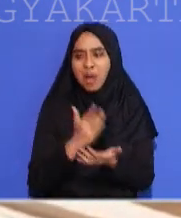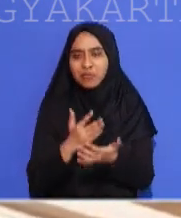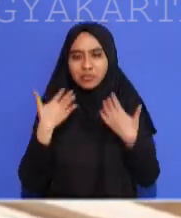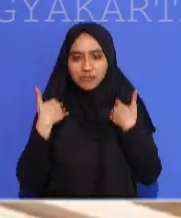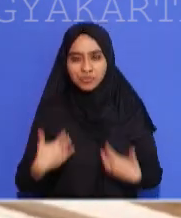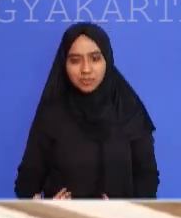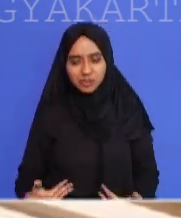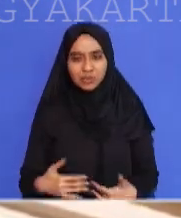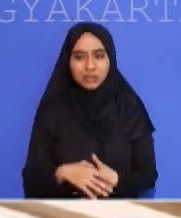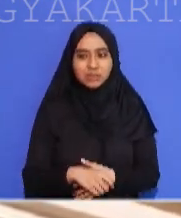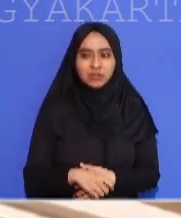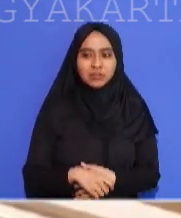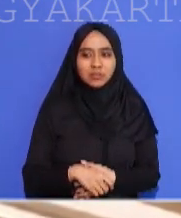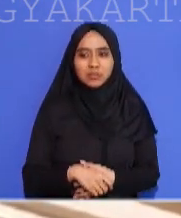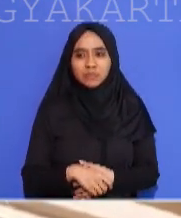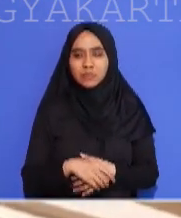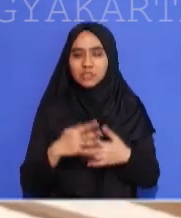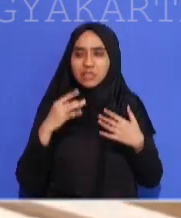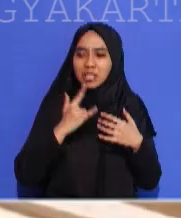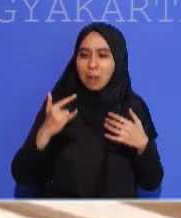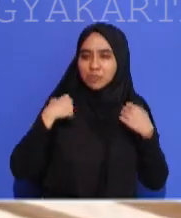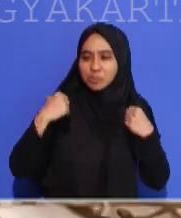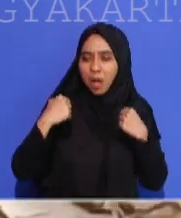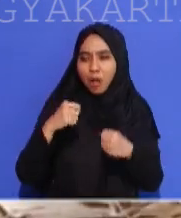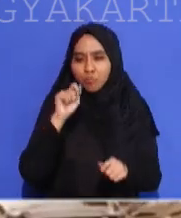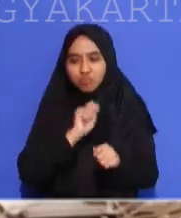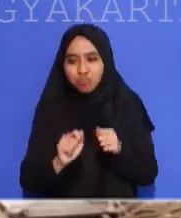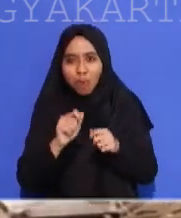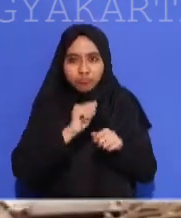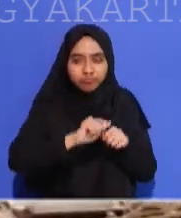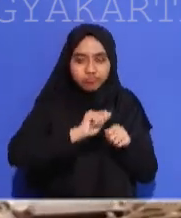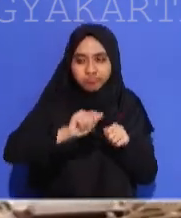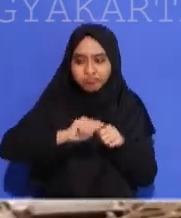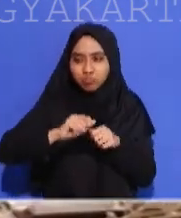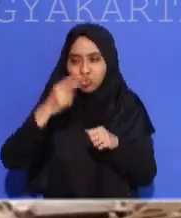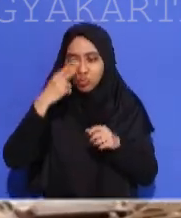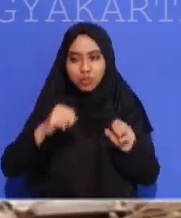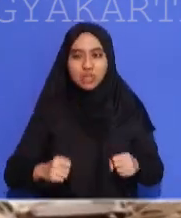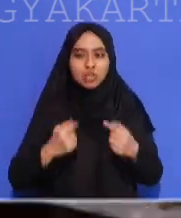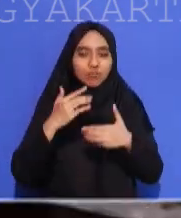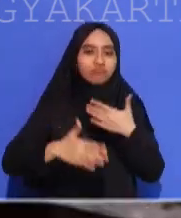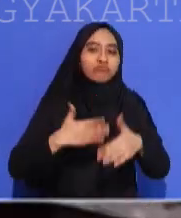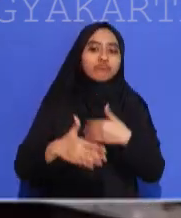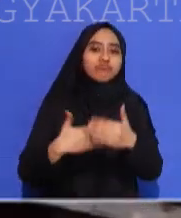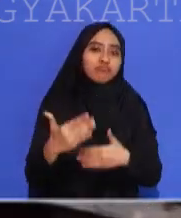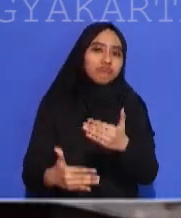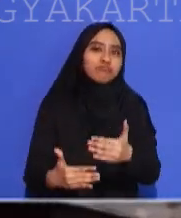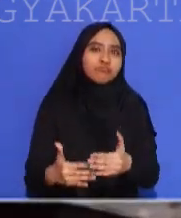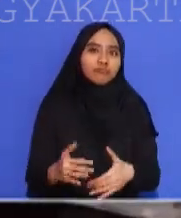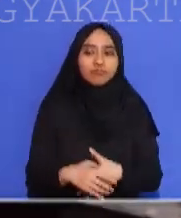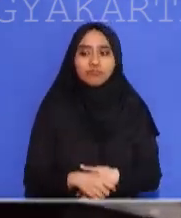dimilikinya Ia tetap semangat bekerja setiap hari demi bisa mencukupi kebutuhan hidupnya sehari-hari di desanya